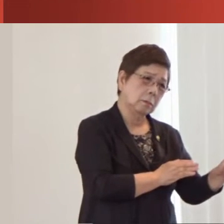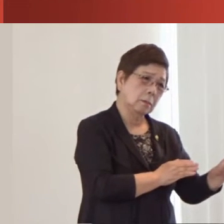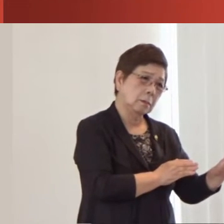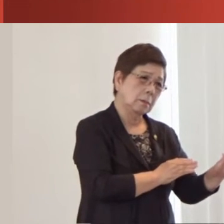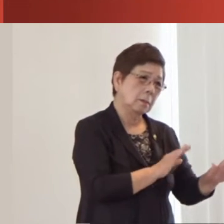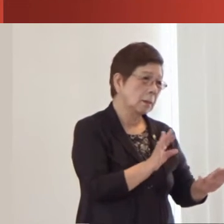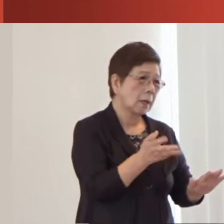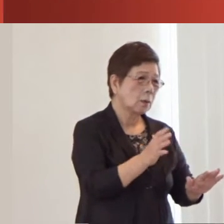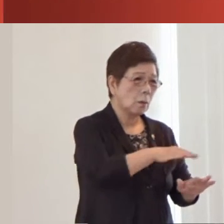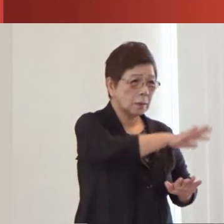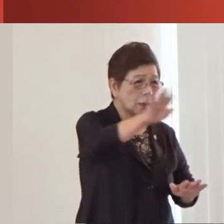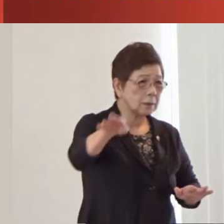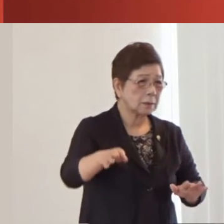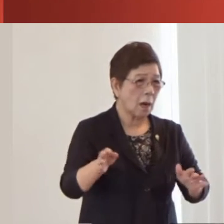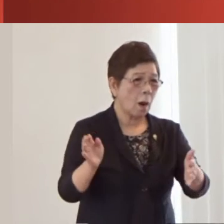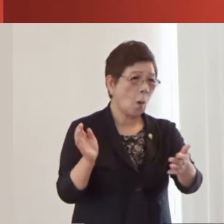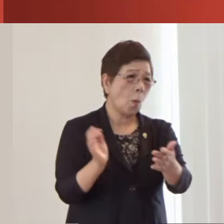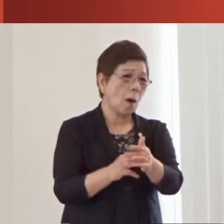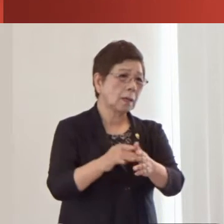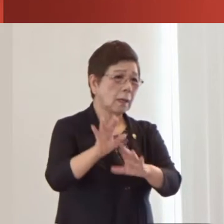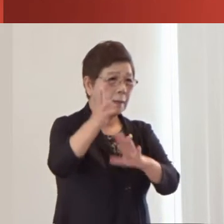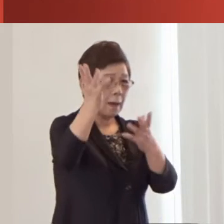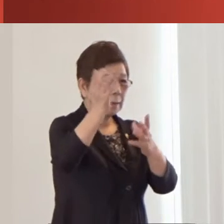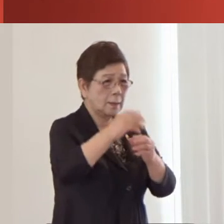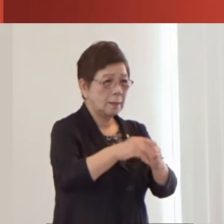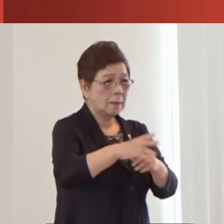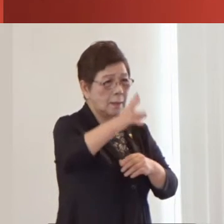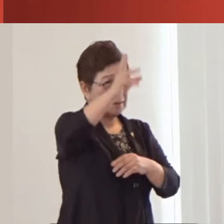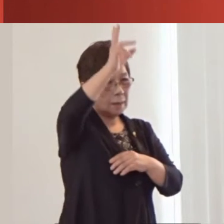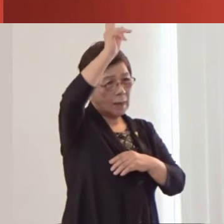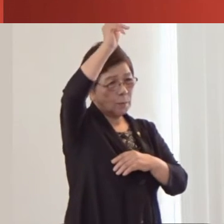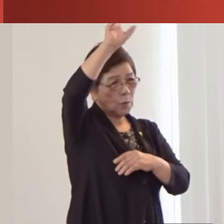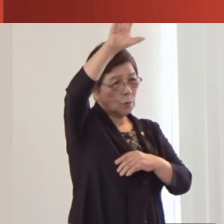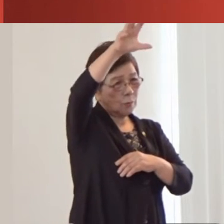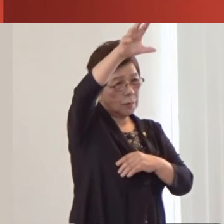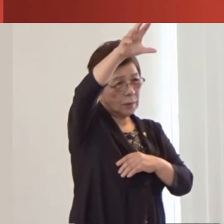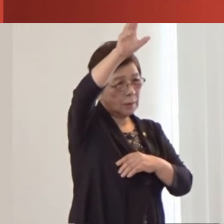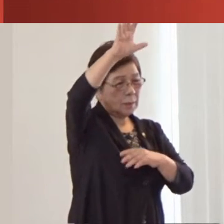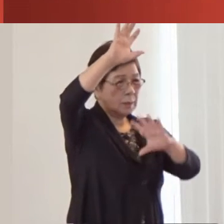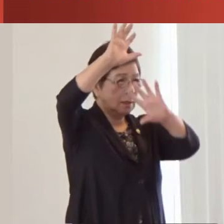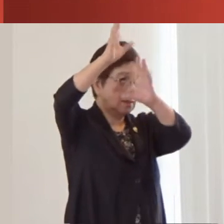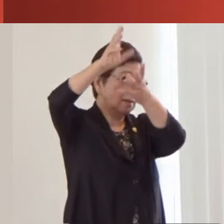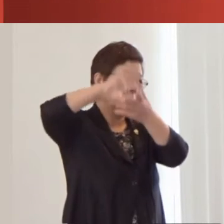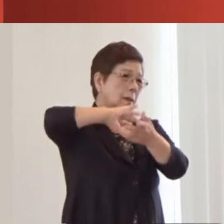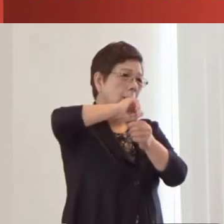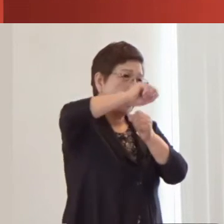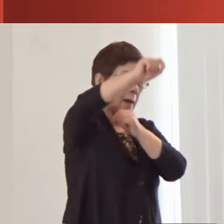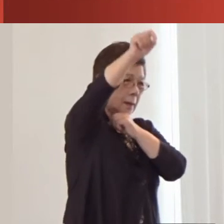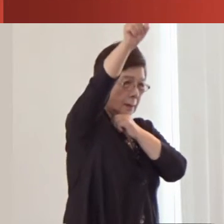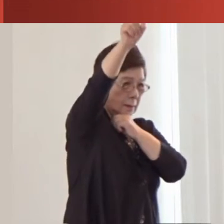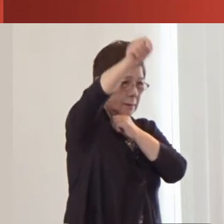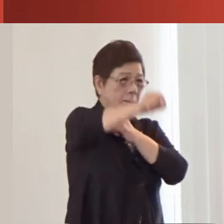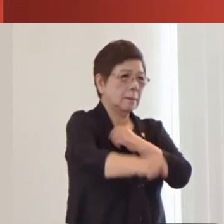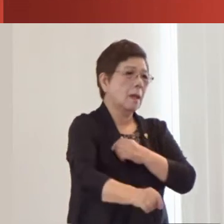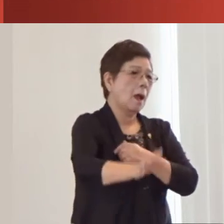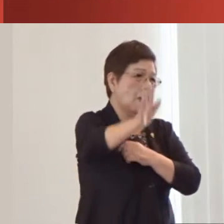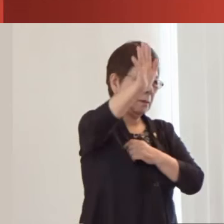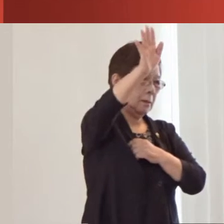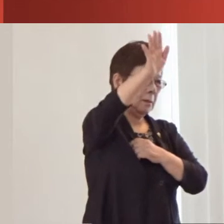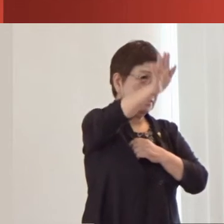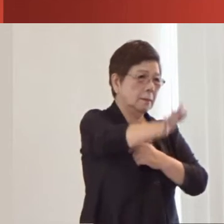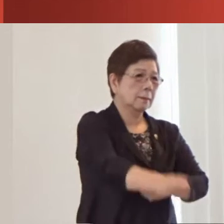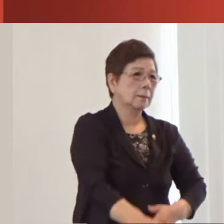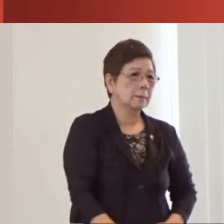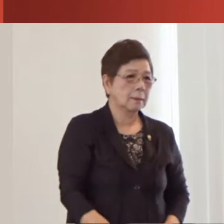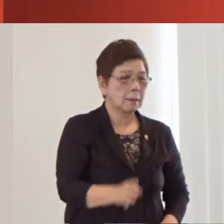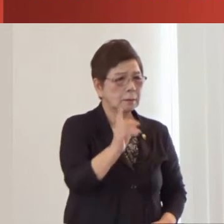そしてその命を得るために必要なことは一人子を信じるだけである。これはさっきも言ったように、人間が何か頑張